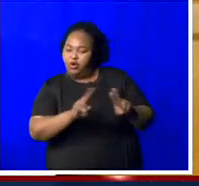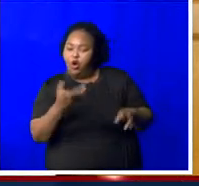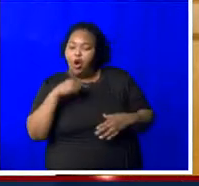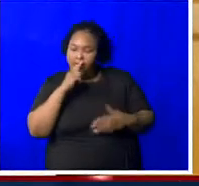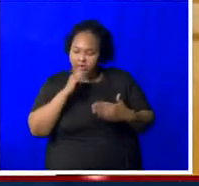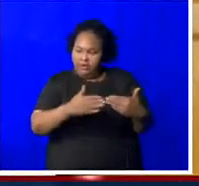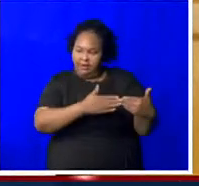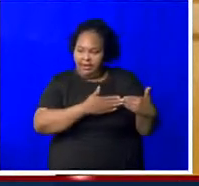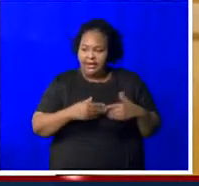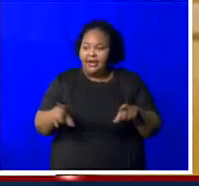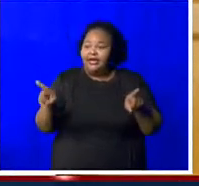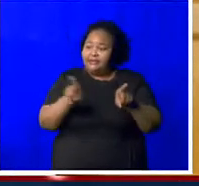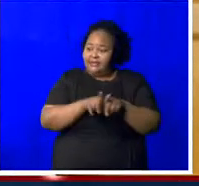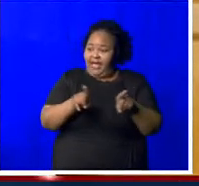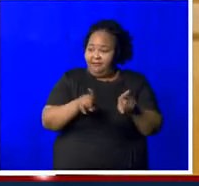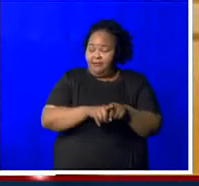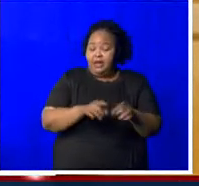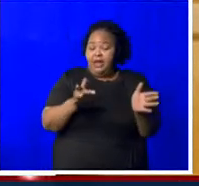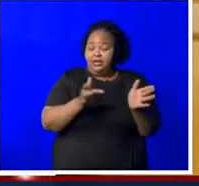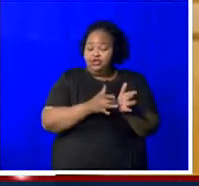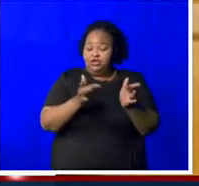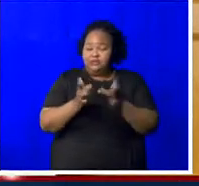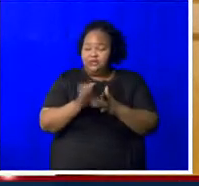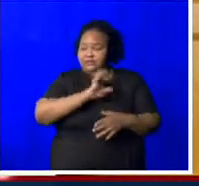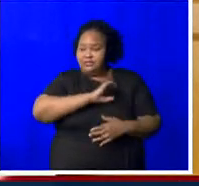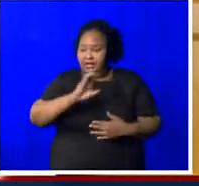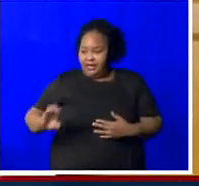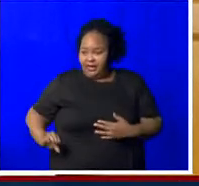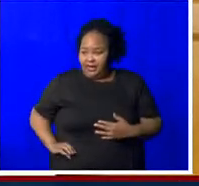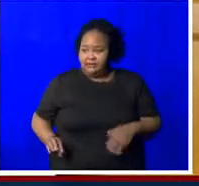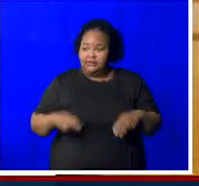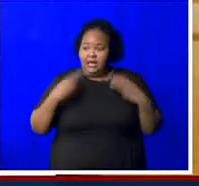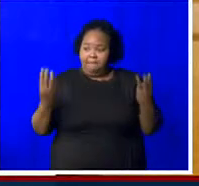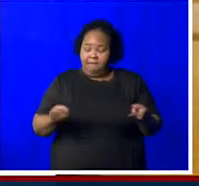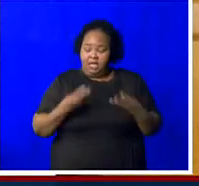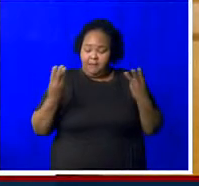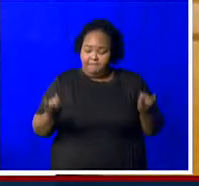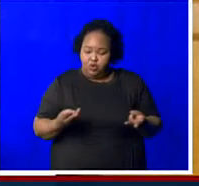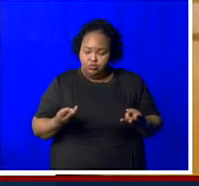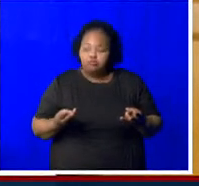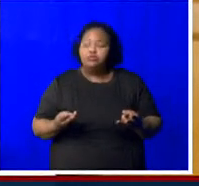yeso abebathi bantu the poor kancane kancane the poor